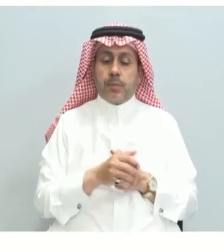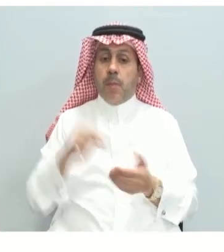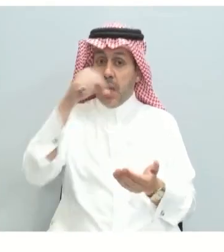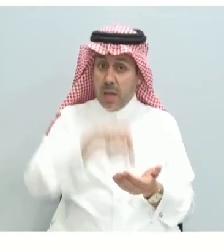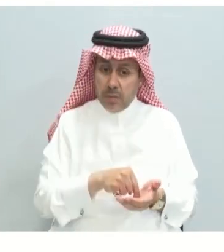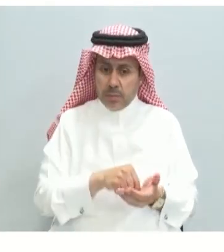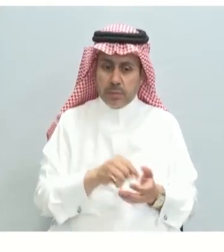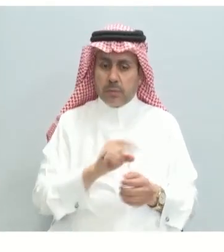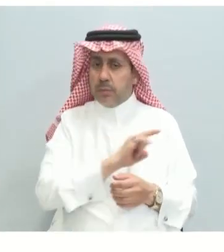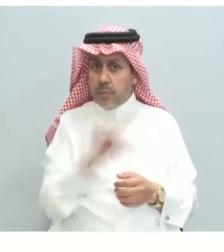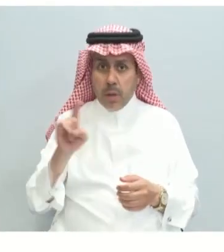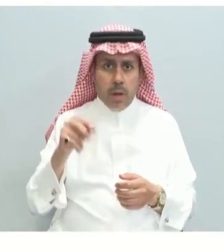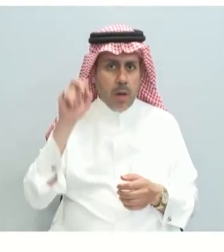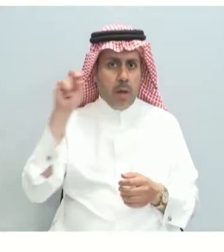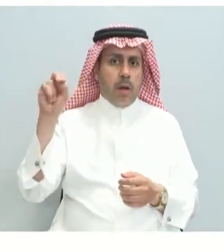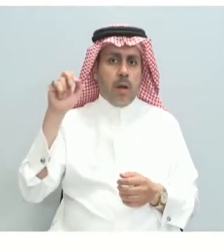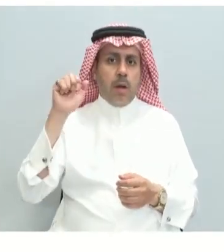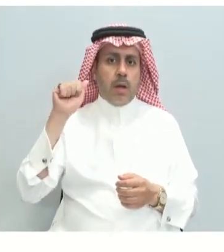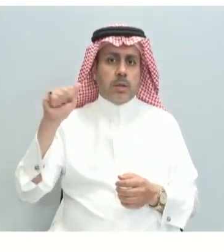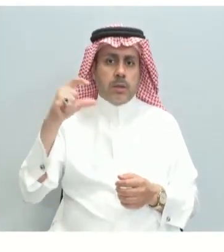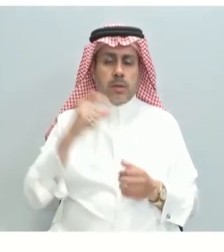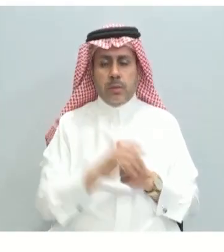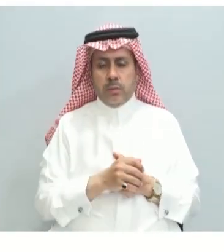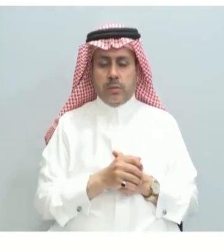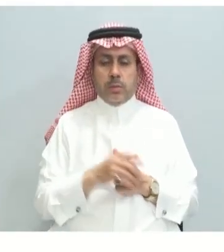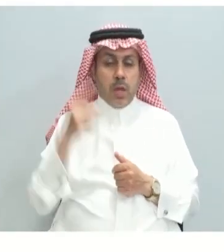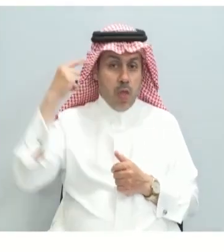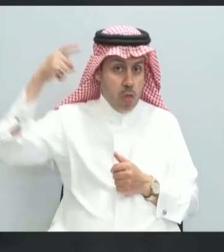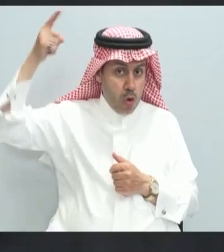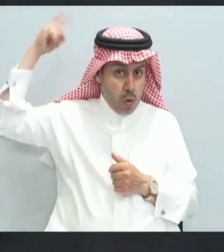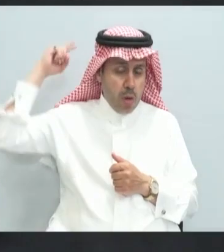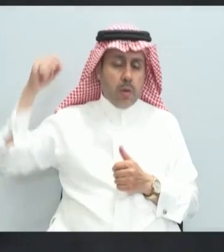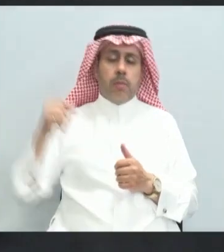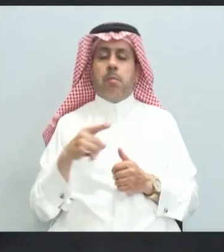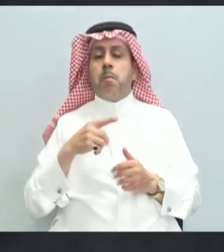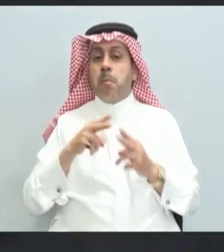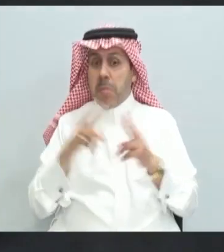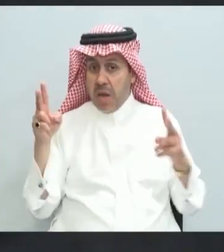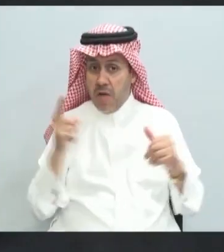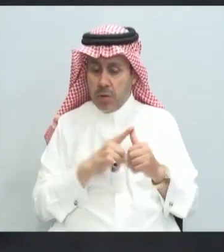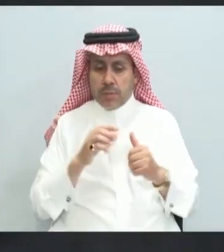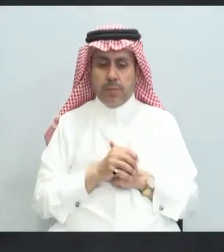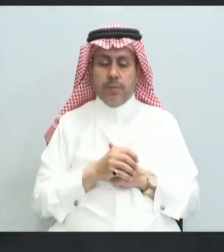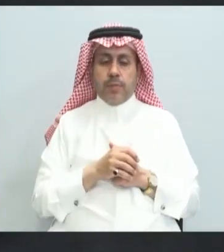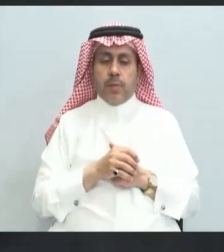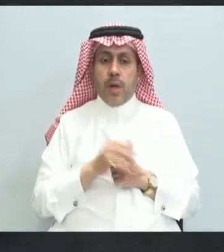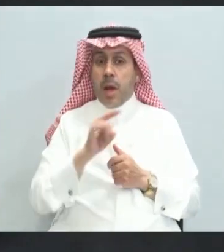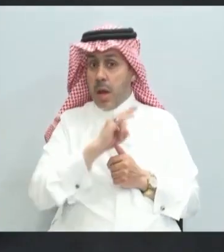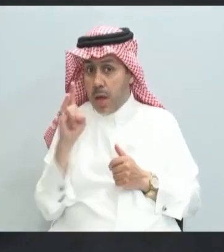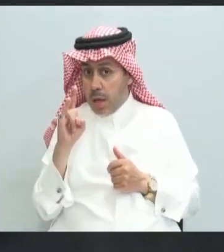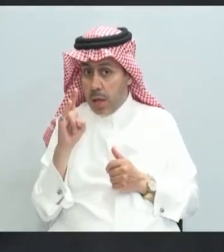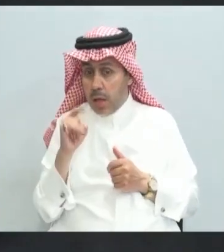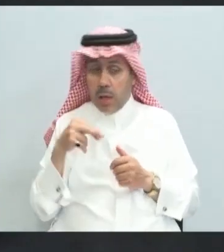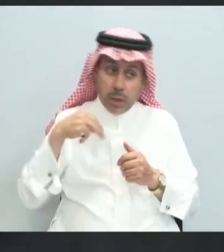يقع من غير قصد. تذكرون ذكرنا في بداية الحصة ماذا ذكرنا؟ لا يترتب